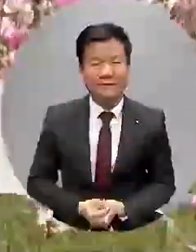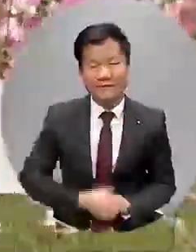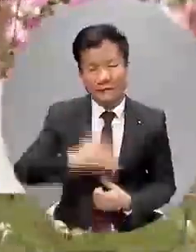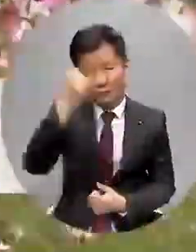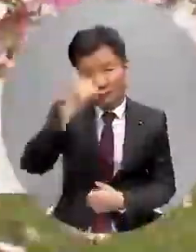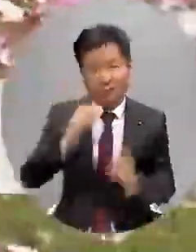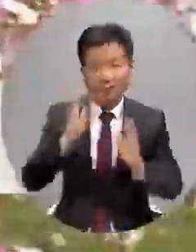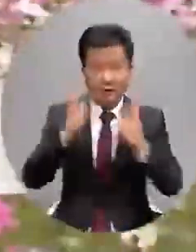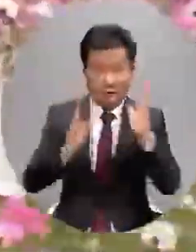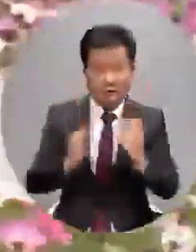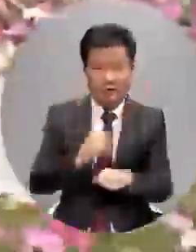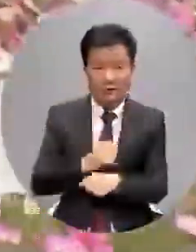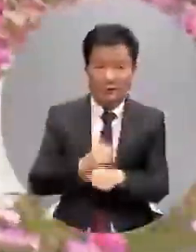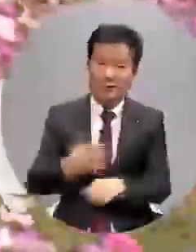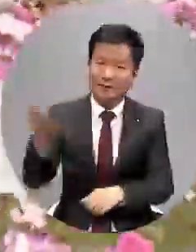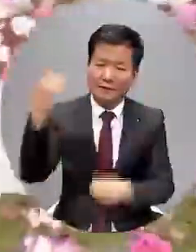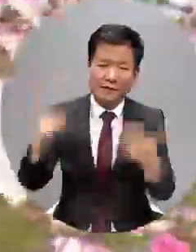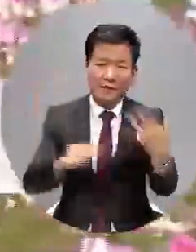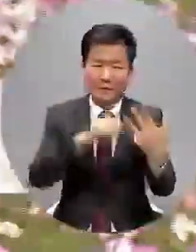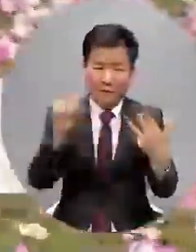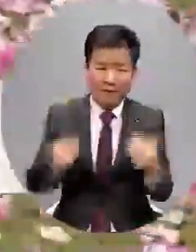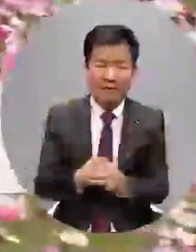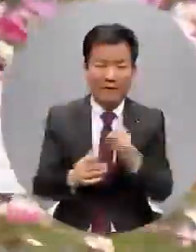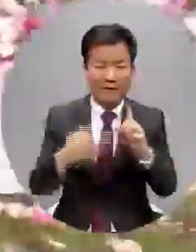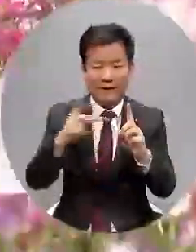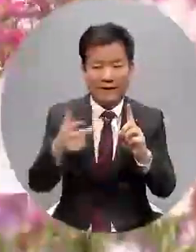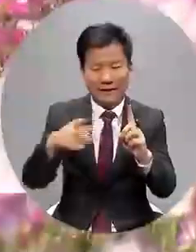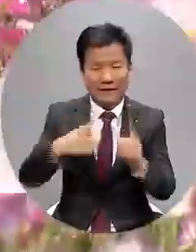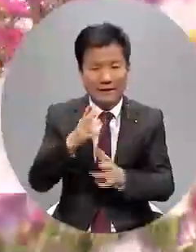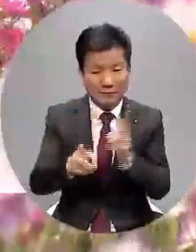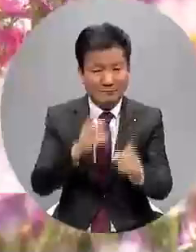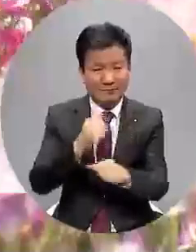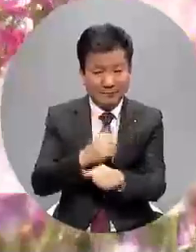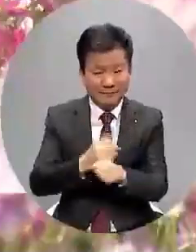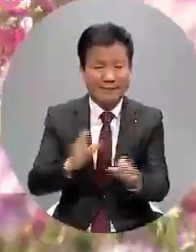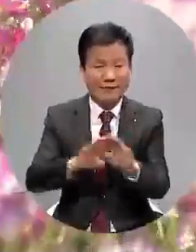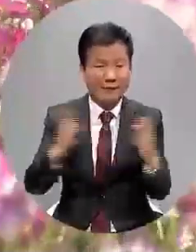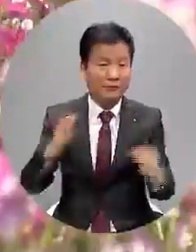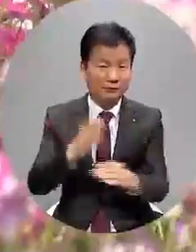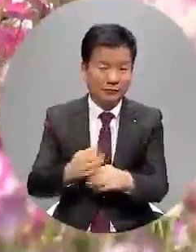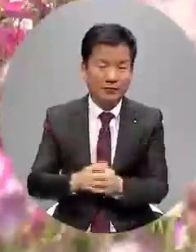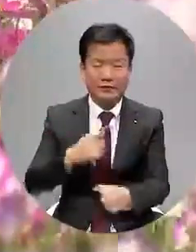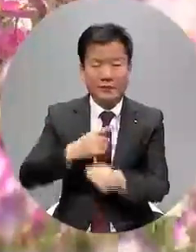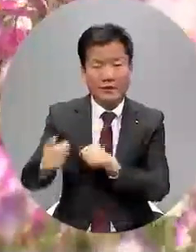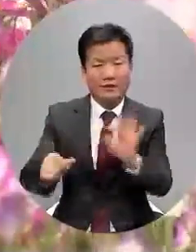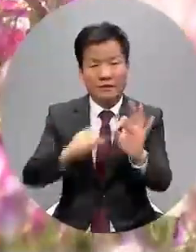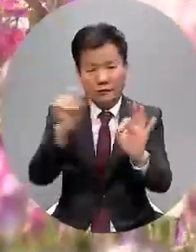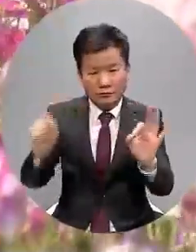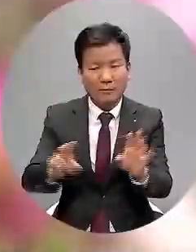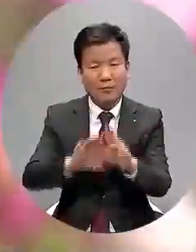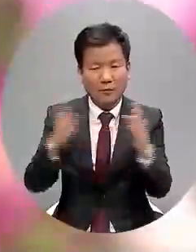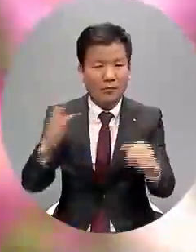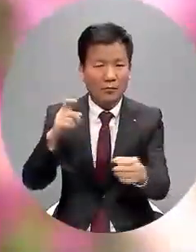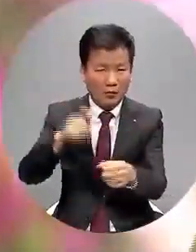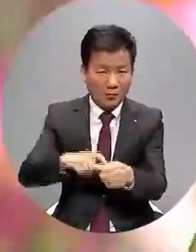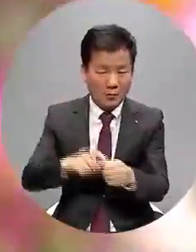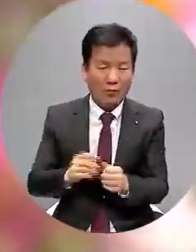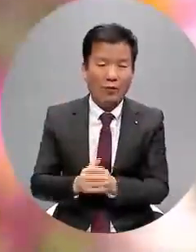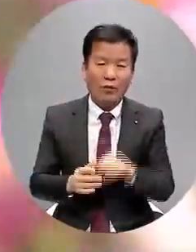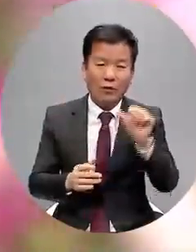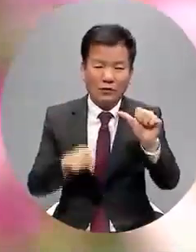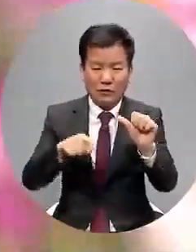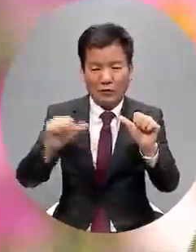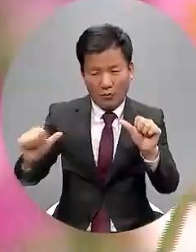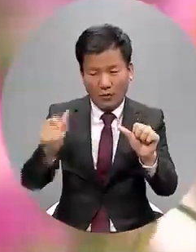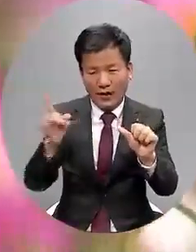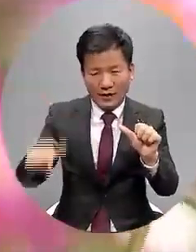충주 시민의 숲은 지난 8월 1단계 숲 조성을 마치고 개방 중으로 내년 10월 준공을 목표 로 5.5